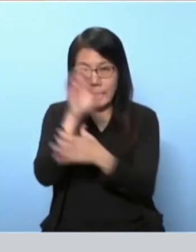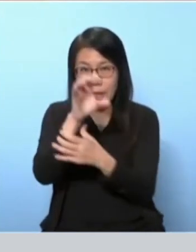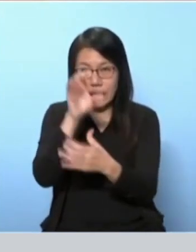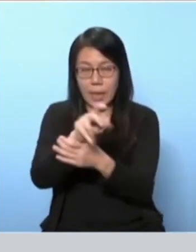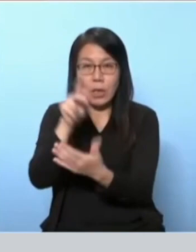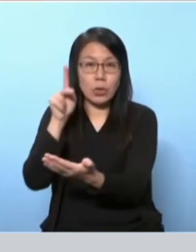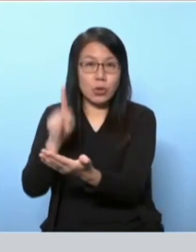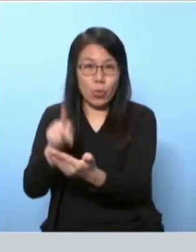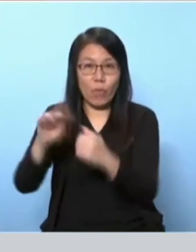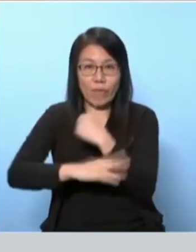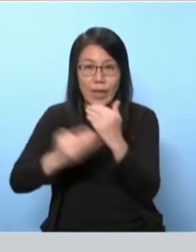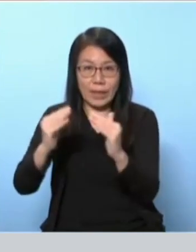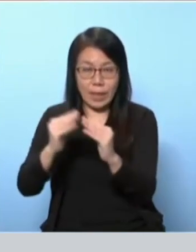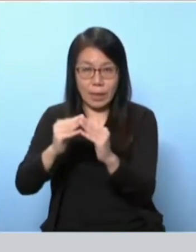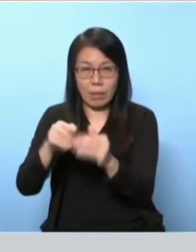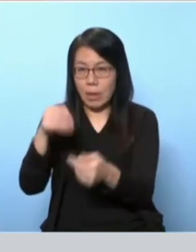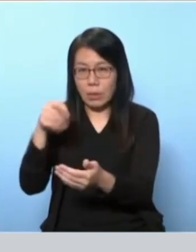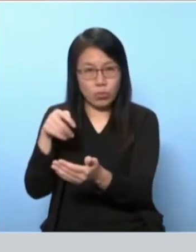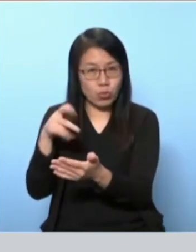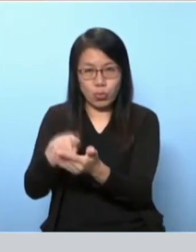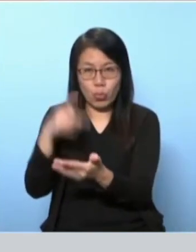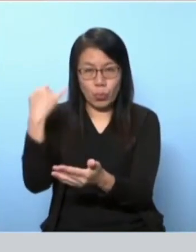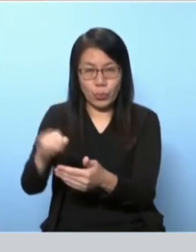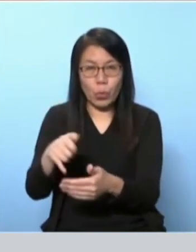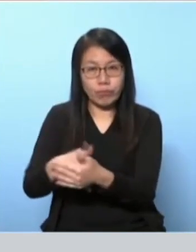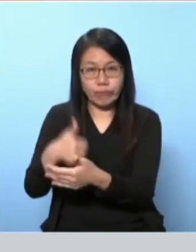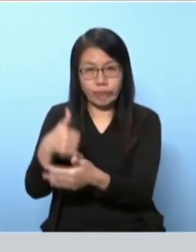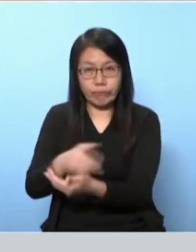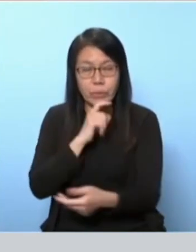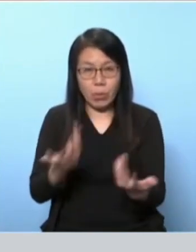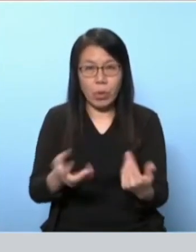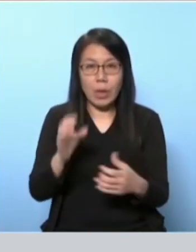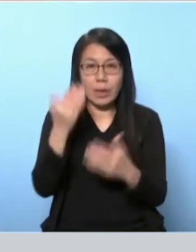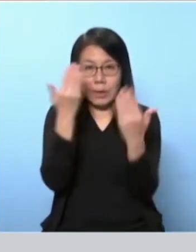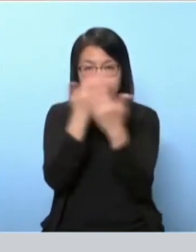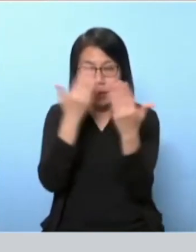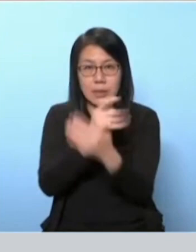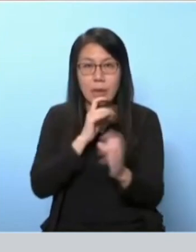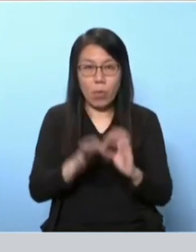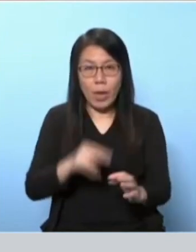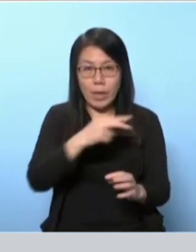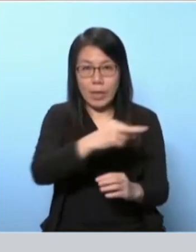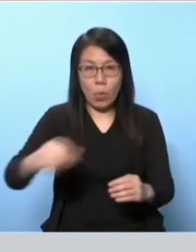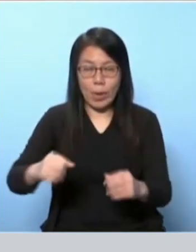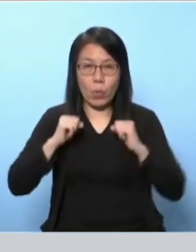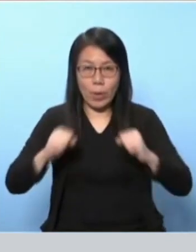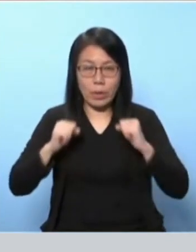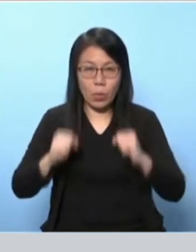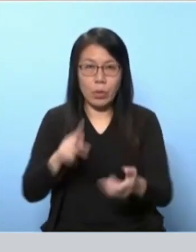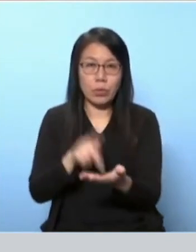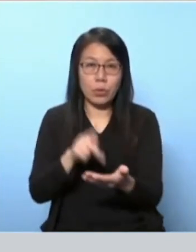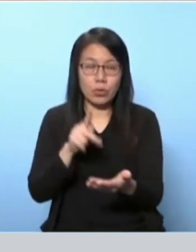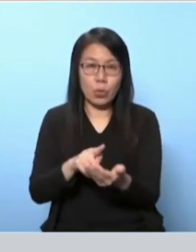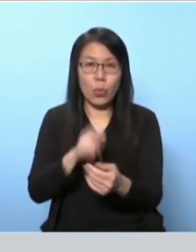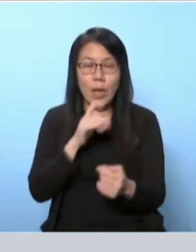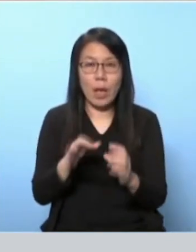個法庭嘅景。咁但係租極都租唔到啦。咁另外咧，亦都有一套呢個電視劇係講游泳運動員嘅，想租借一